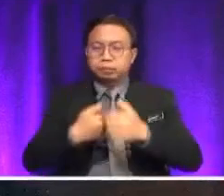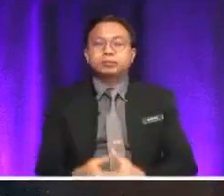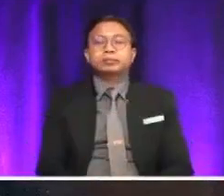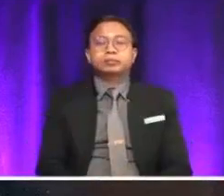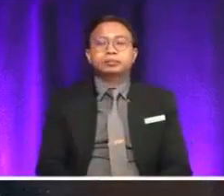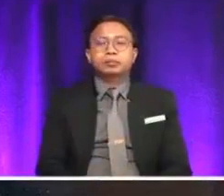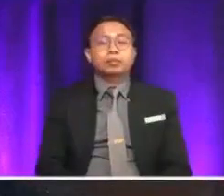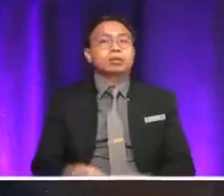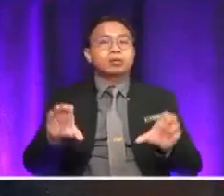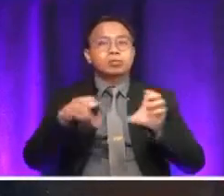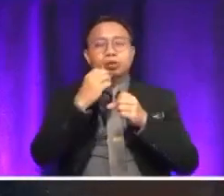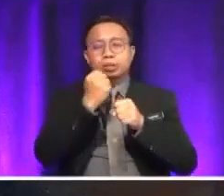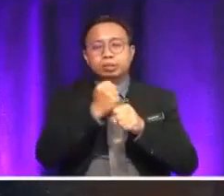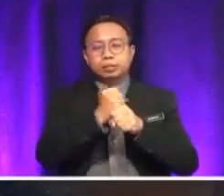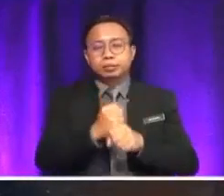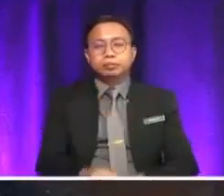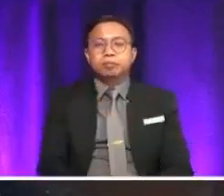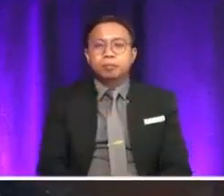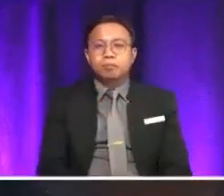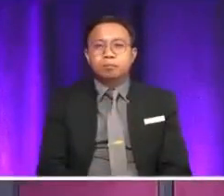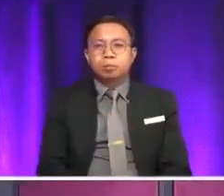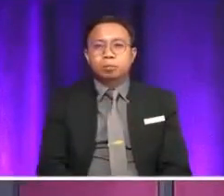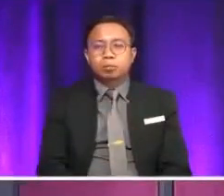Okey, dia letih nak buat kerja dan sebagainya.